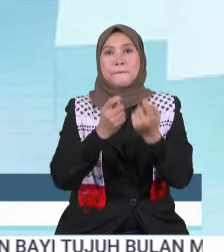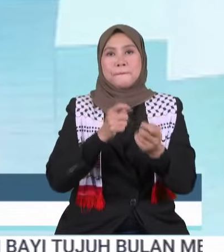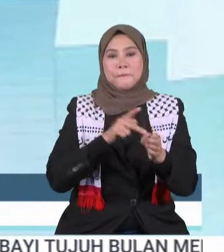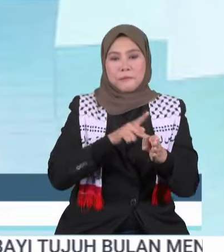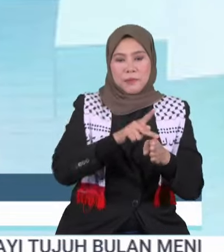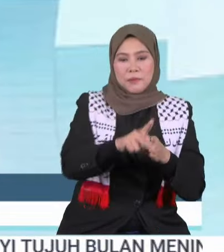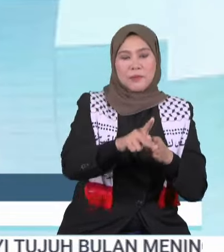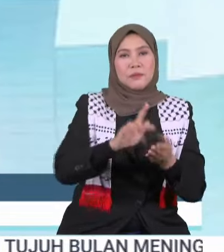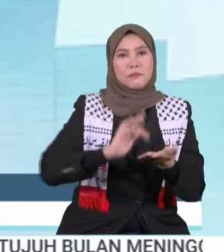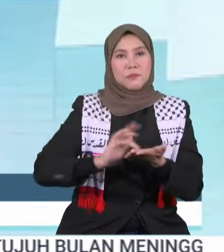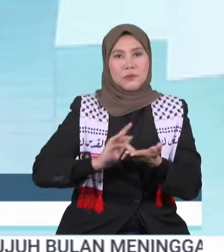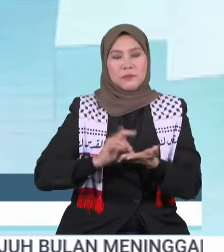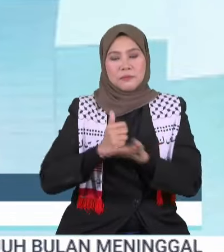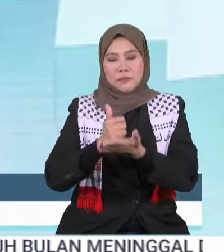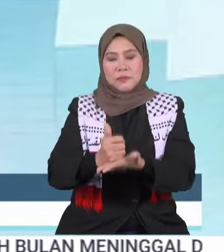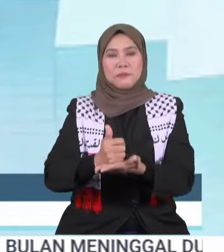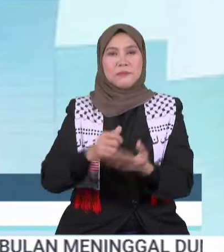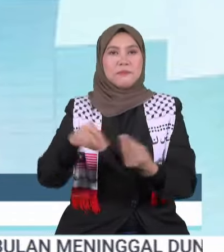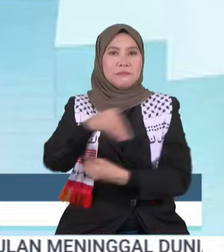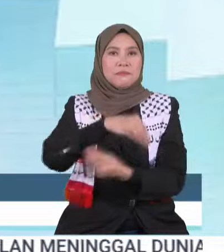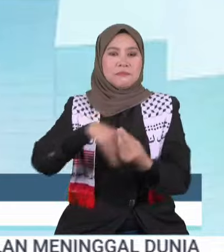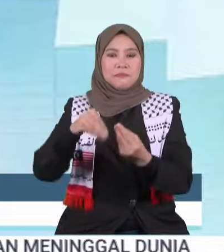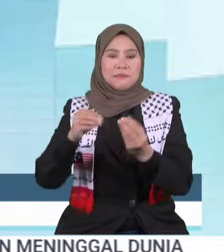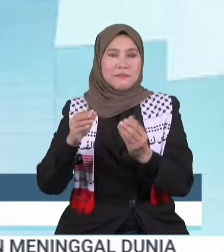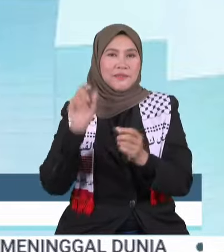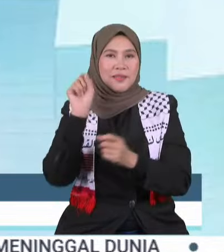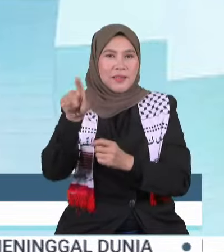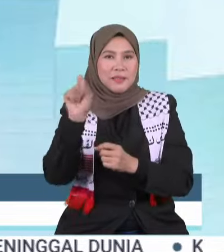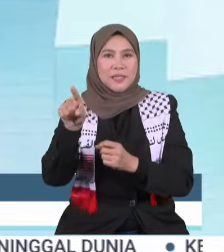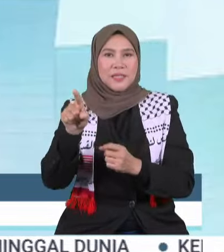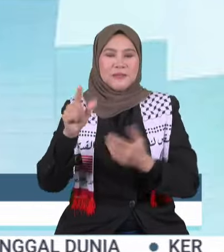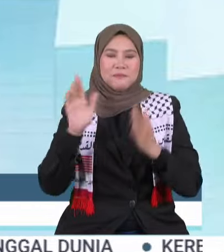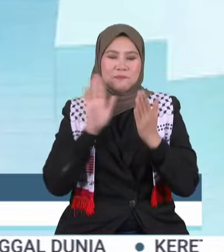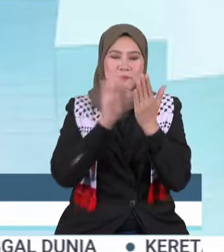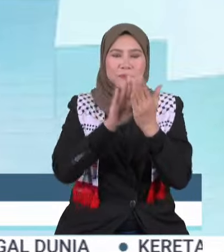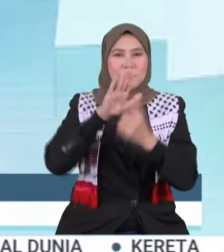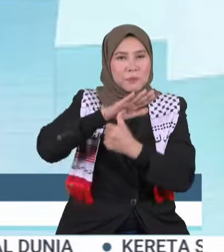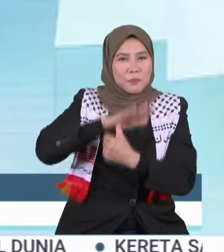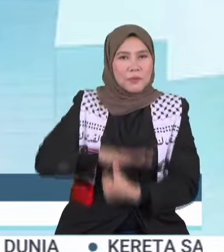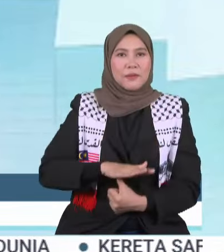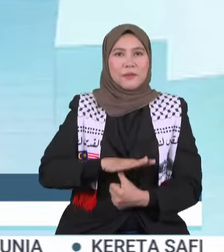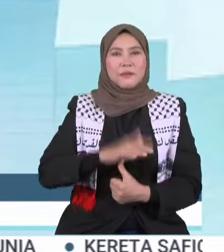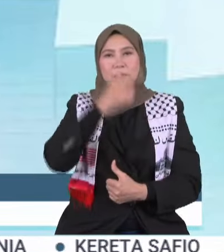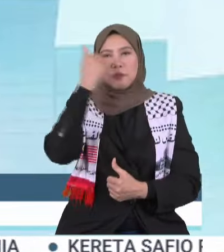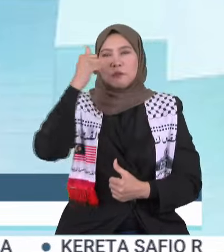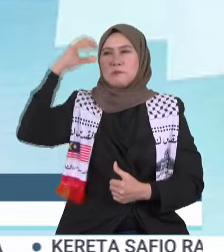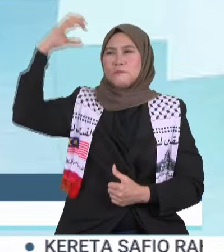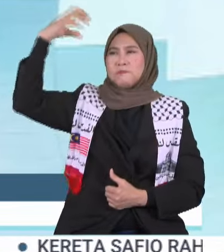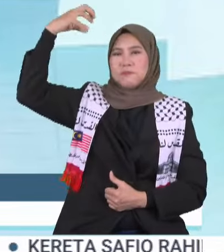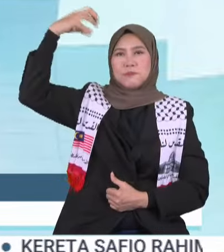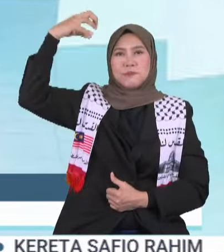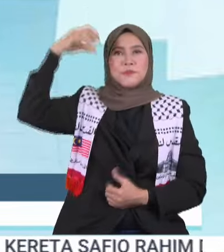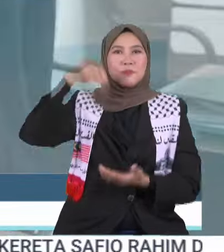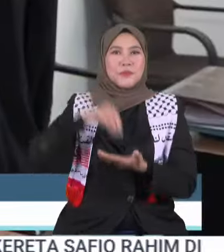psikiatri bagi membantu jemaah haji menghadapi tekanan, terutamanya susulan cuaca panas dan kering di Madinah.